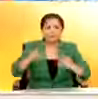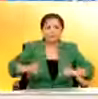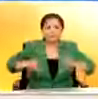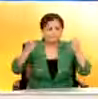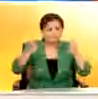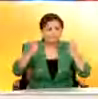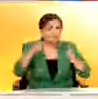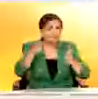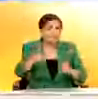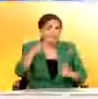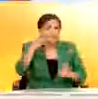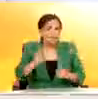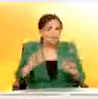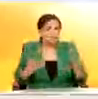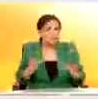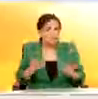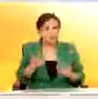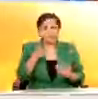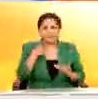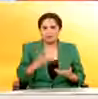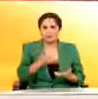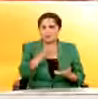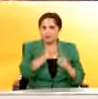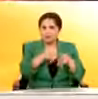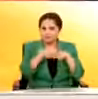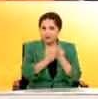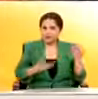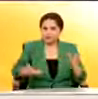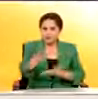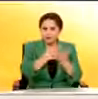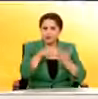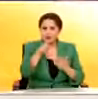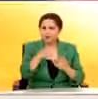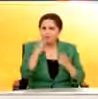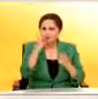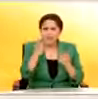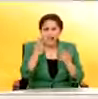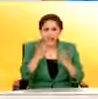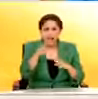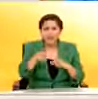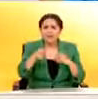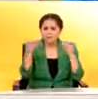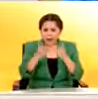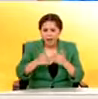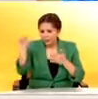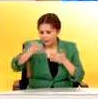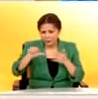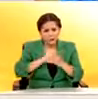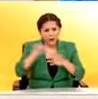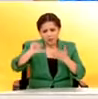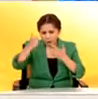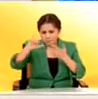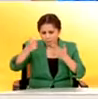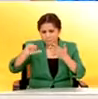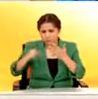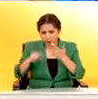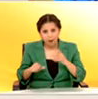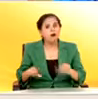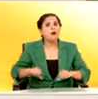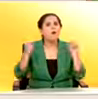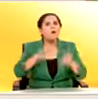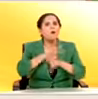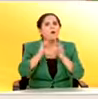बड़ी बात यह है कि हमारी इस टीम ने बिना एक भी मैच हारे इस टूर्नामेंट को जीता